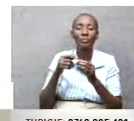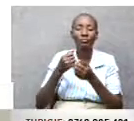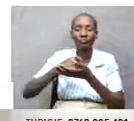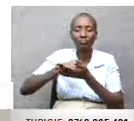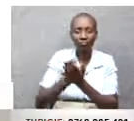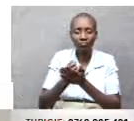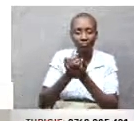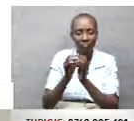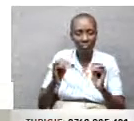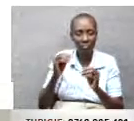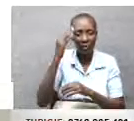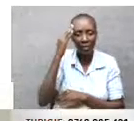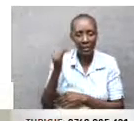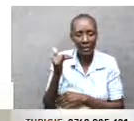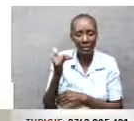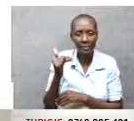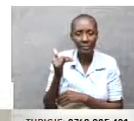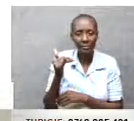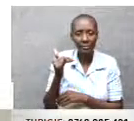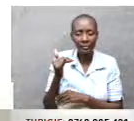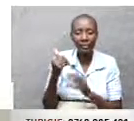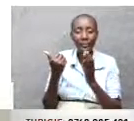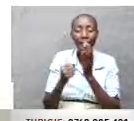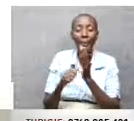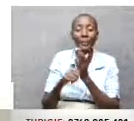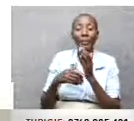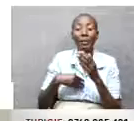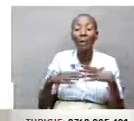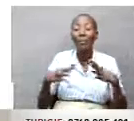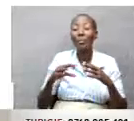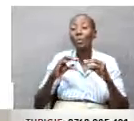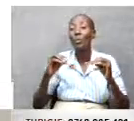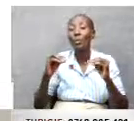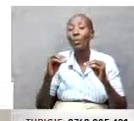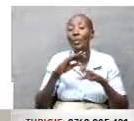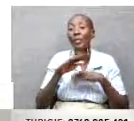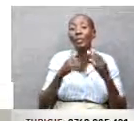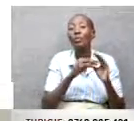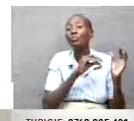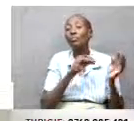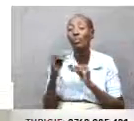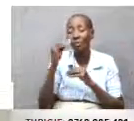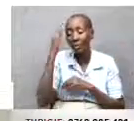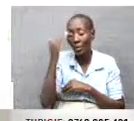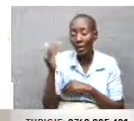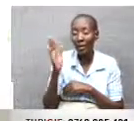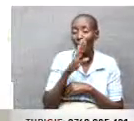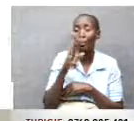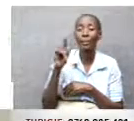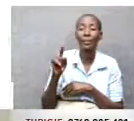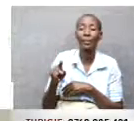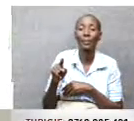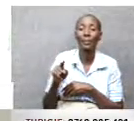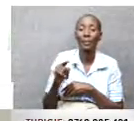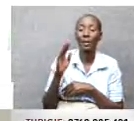hapa itakuwa na shida kwa sababu hakuna wateja kwa sababu waliokopa kwa sababu ya hii takataka. Nina takataka